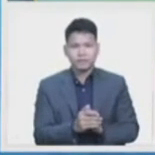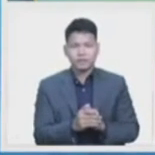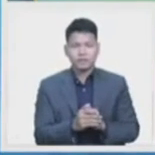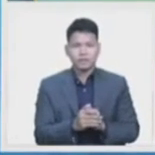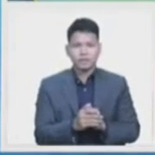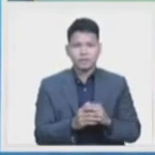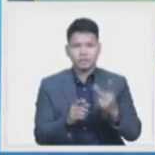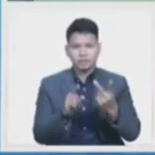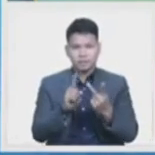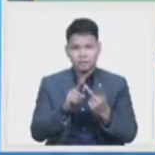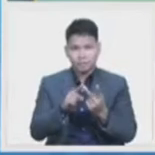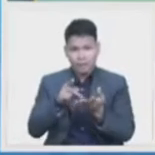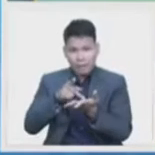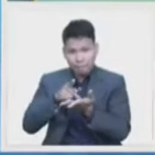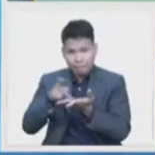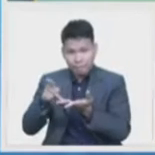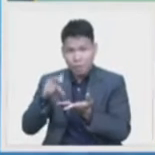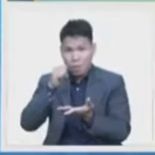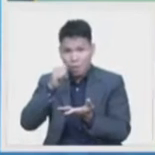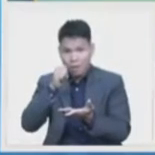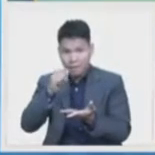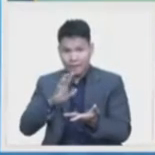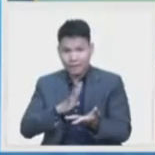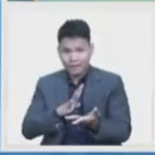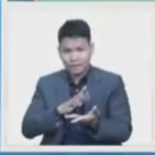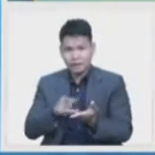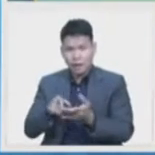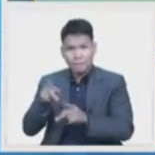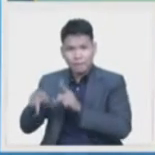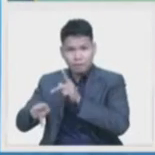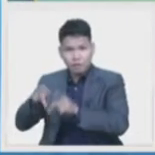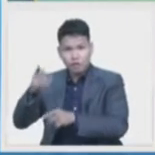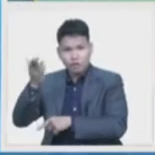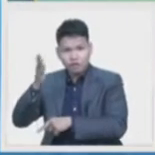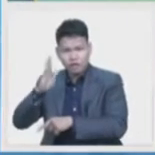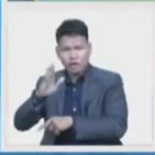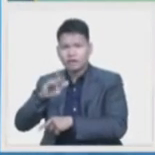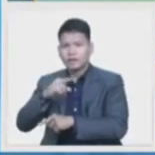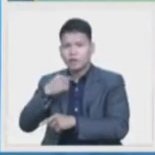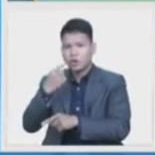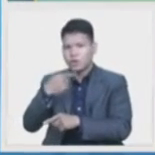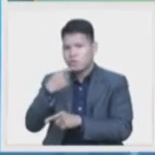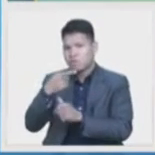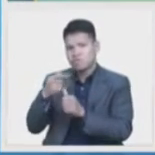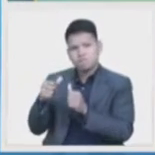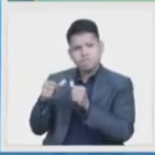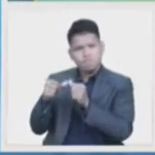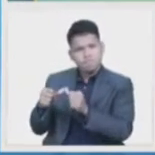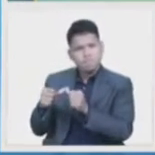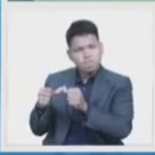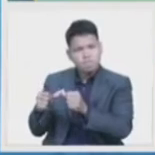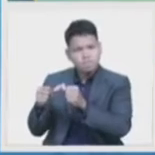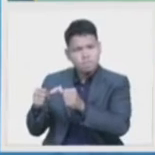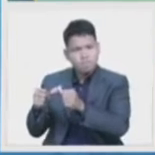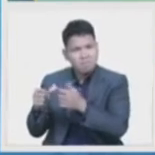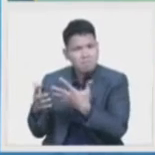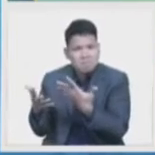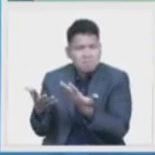Kristuhanon. Ang putli nga babay mao kini ang makatauhan sa Dios nga sanglit o samtang gi